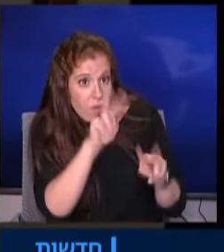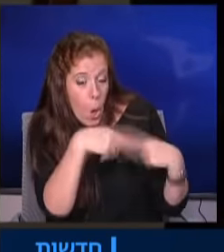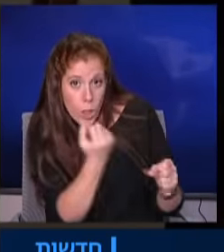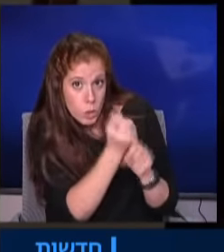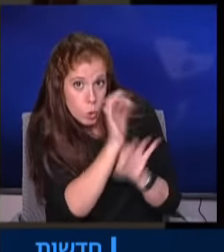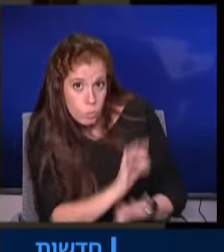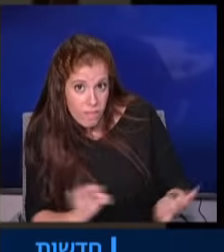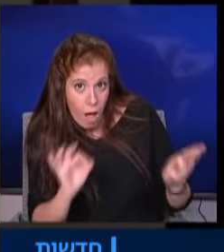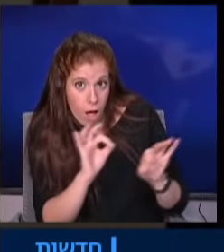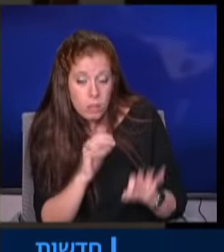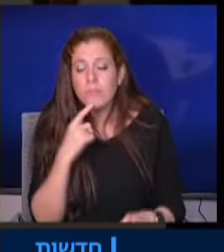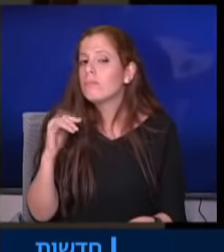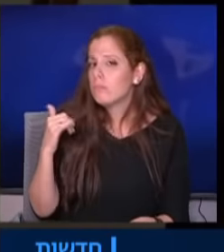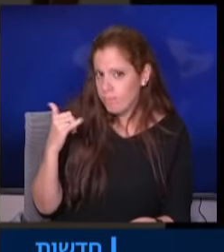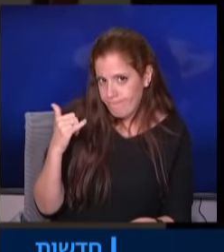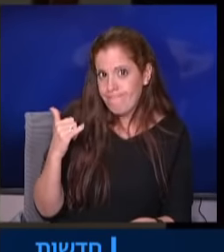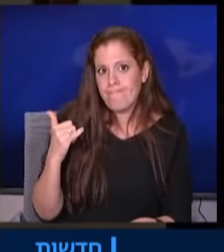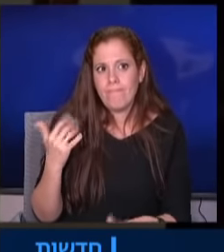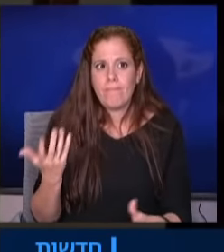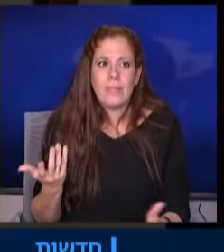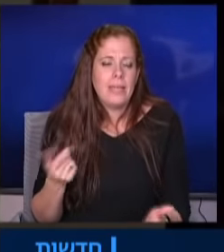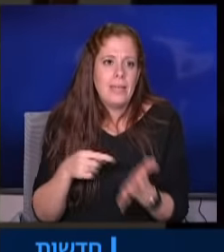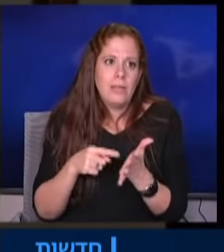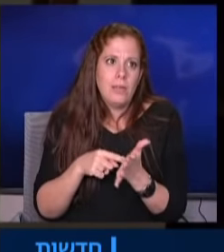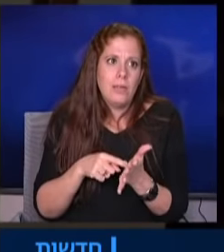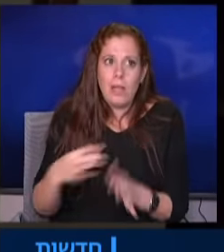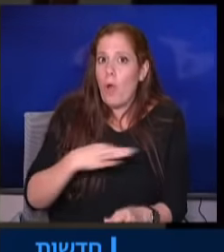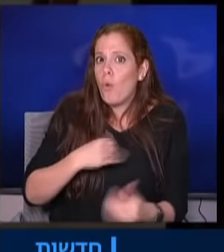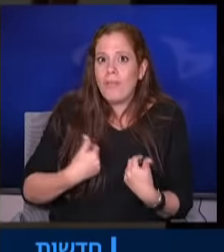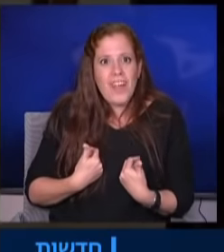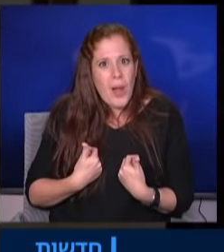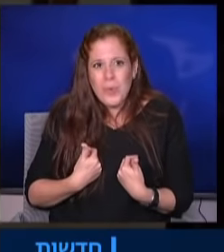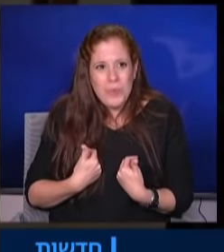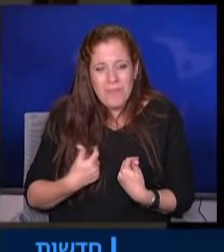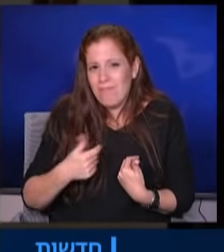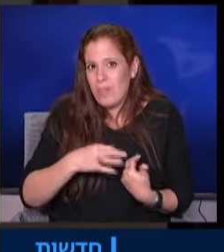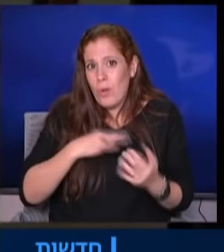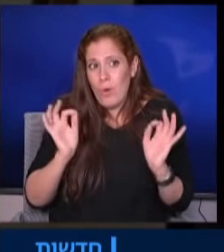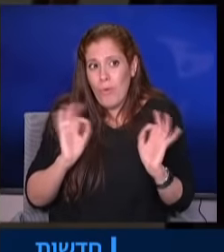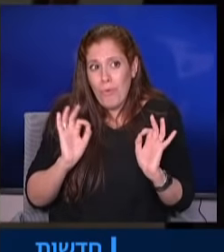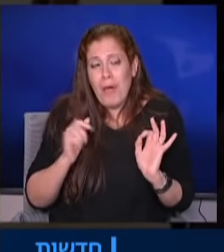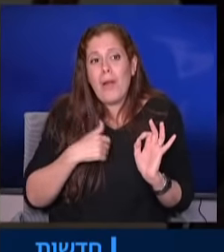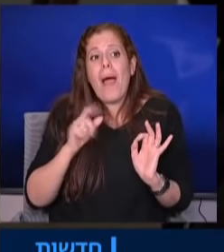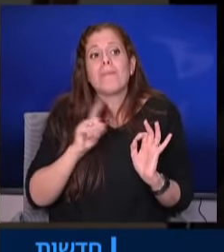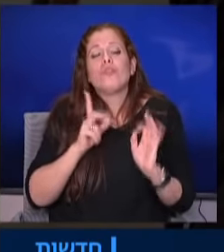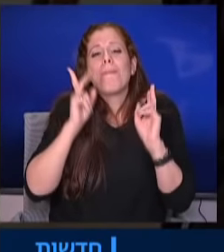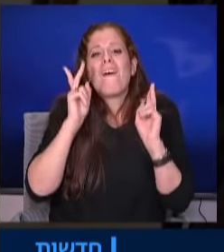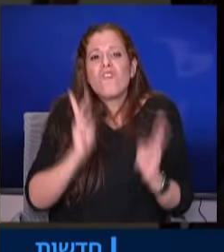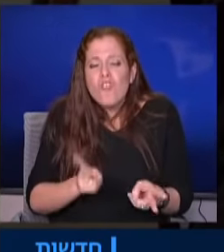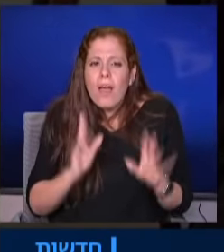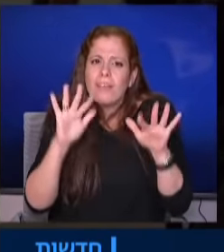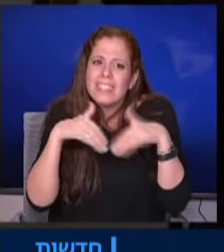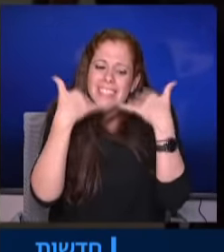עם זה שום דבר. נכון. כי אנחנו לא נפגענו, ואנחנו רק אלה שמאפשרות את